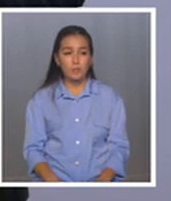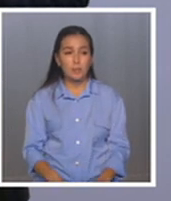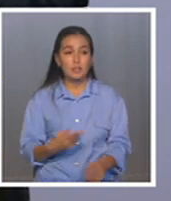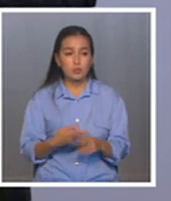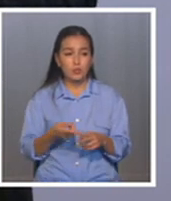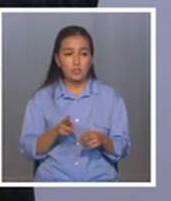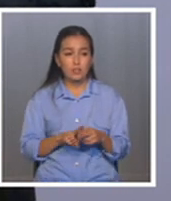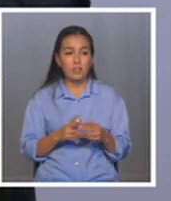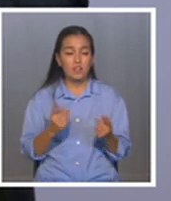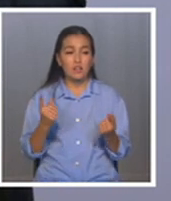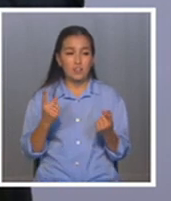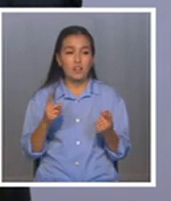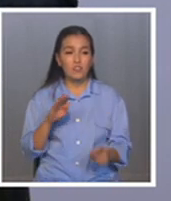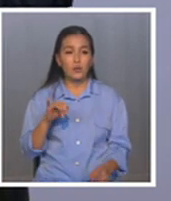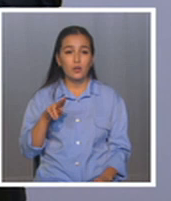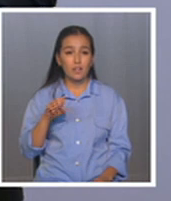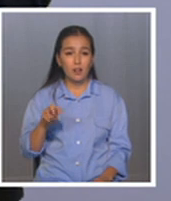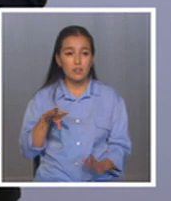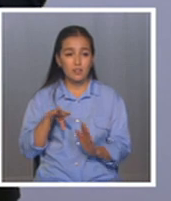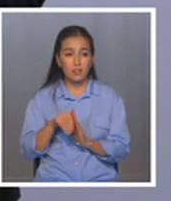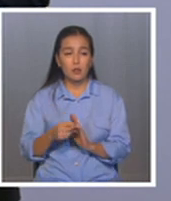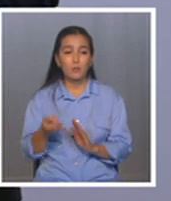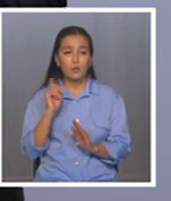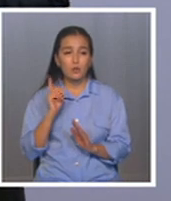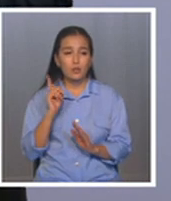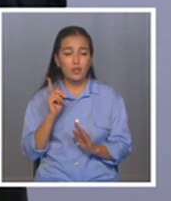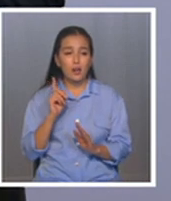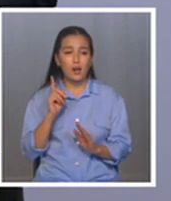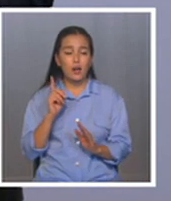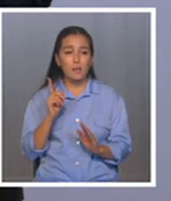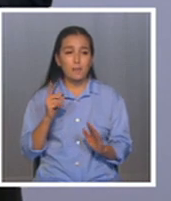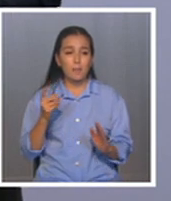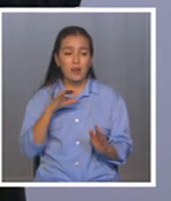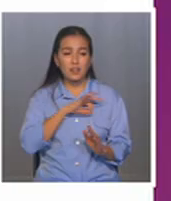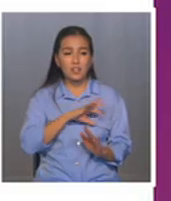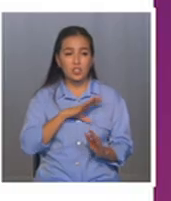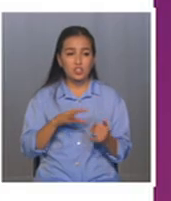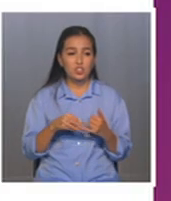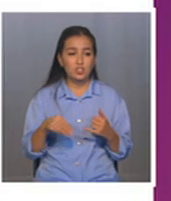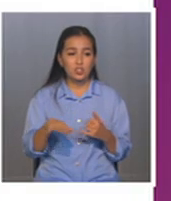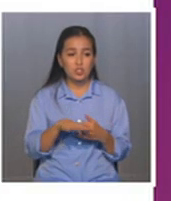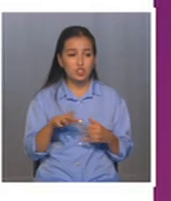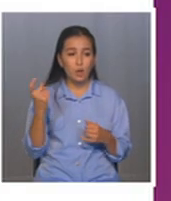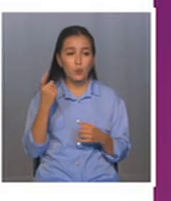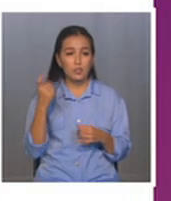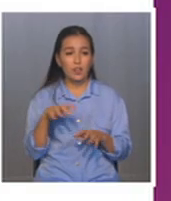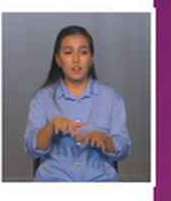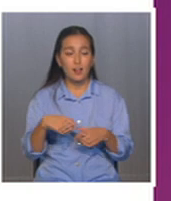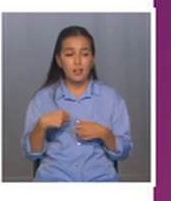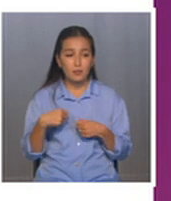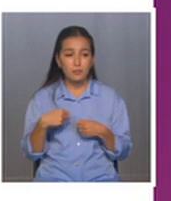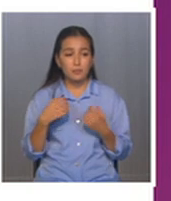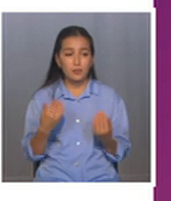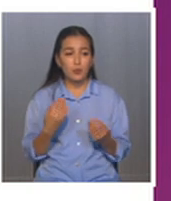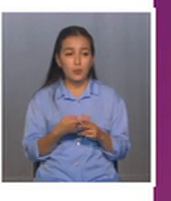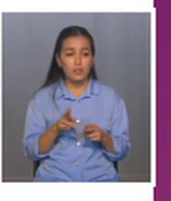Сондықтан ірі феодалдар бұрынғы жерді пайдаланып келе жатқан шаруалардан алып, енді